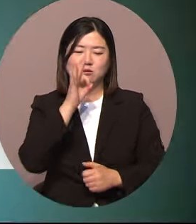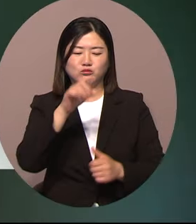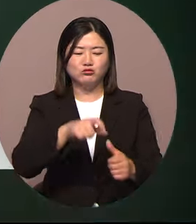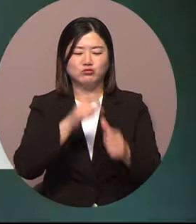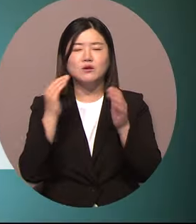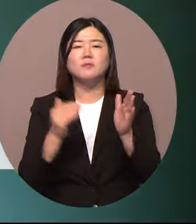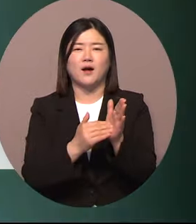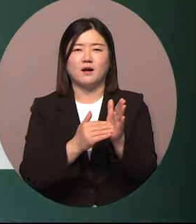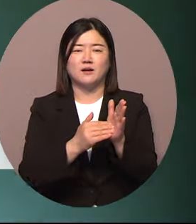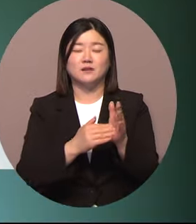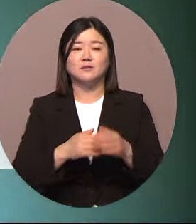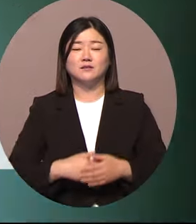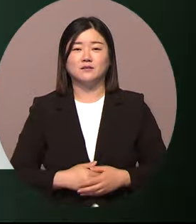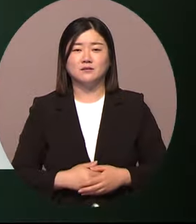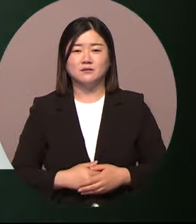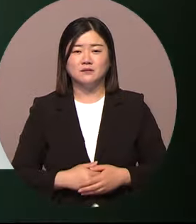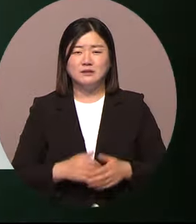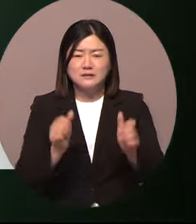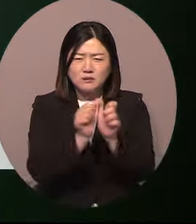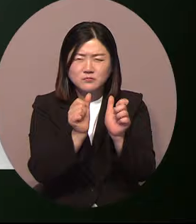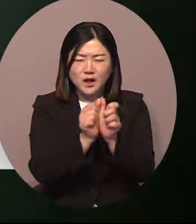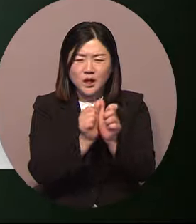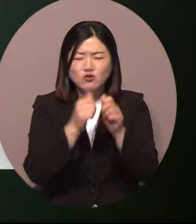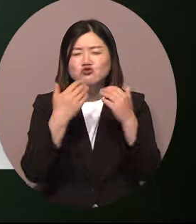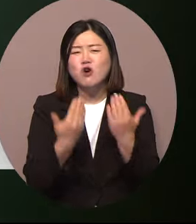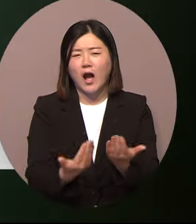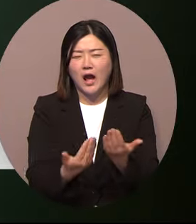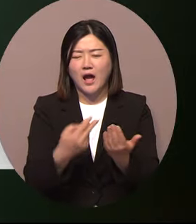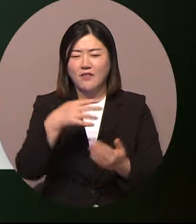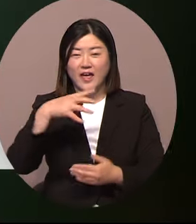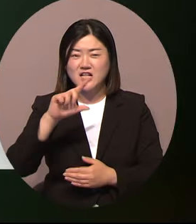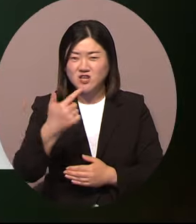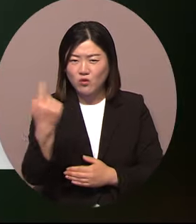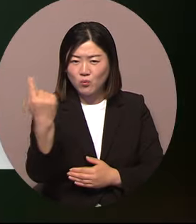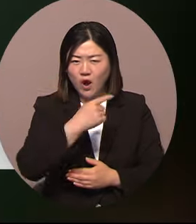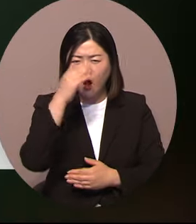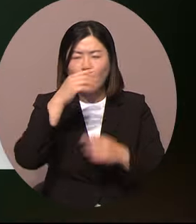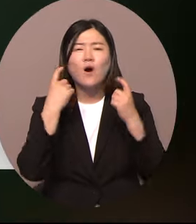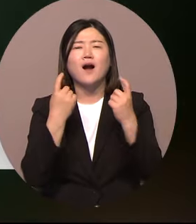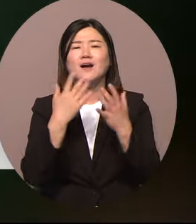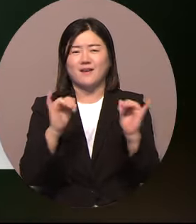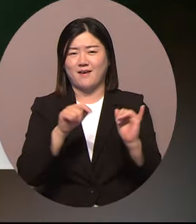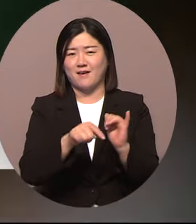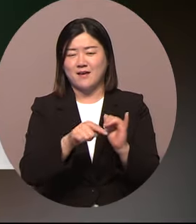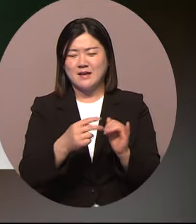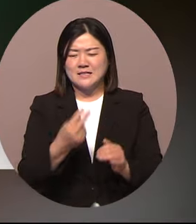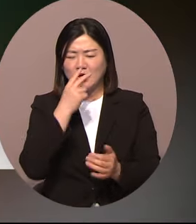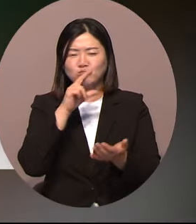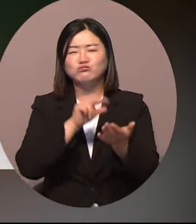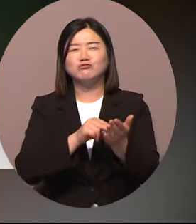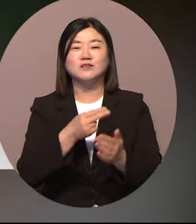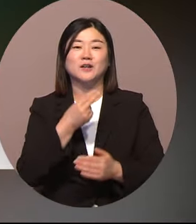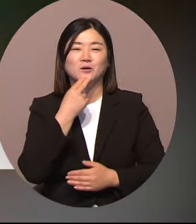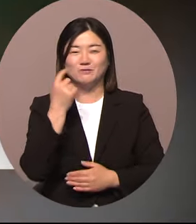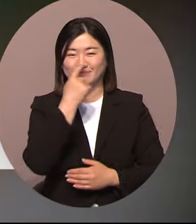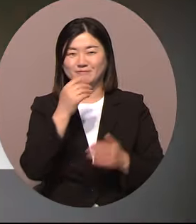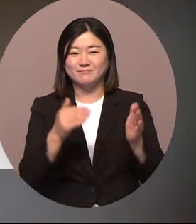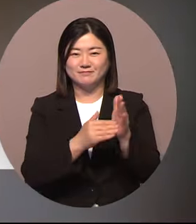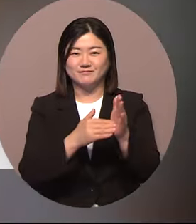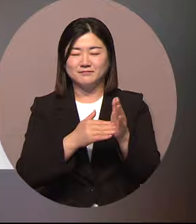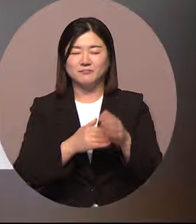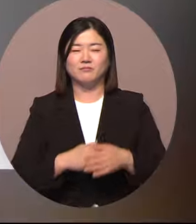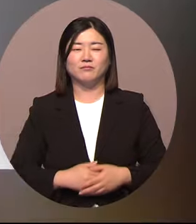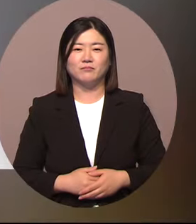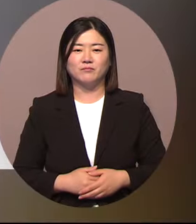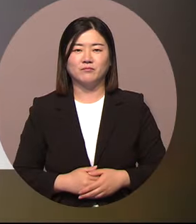만에 구조됐습니다이 남성은 휴일을 맞아 대천을 찾은 관광객으로 생명에는 지장이 없는 것으로